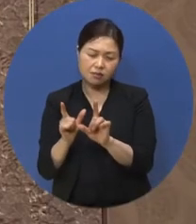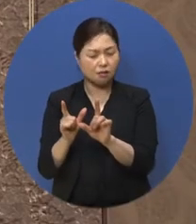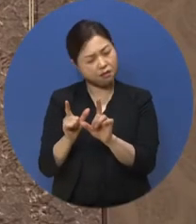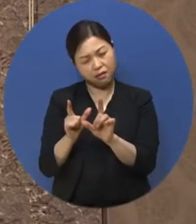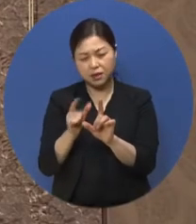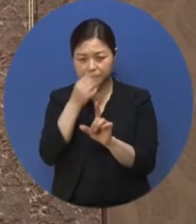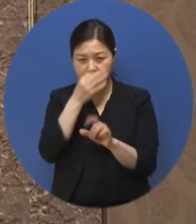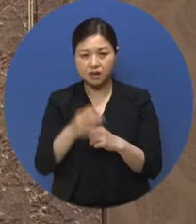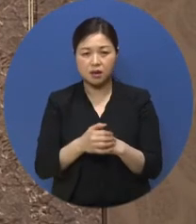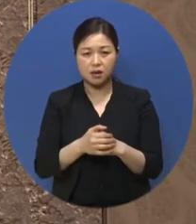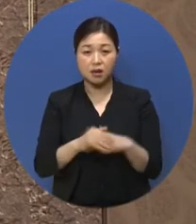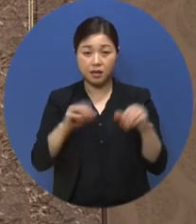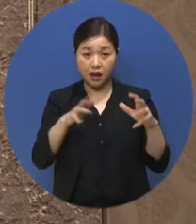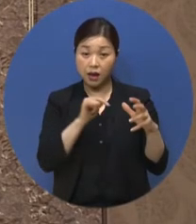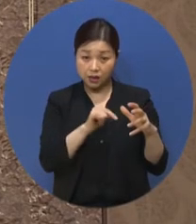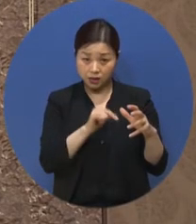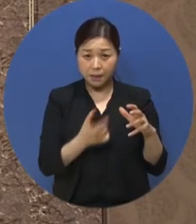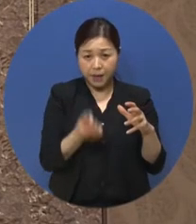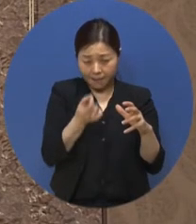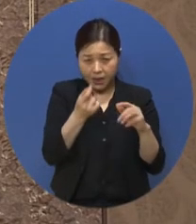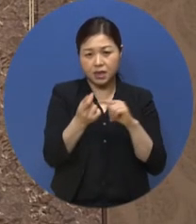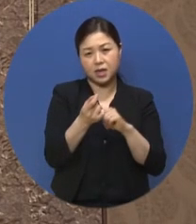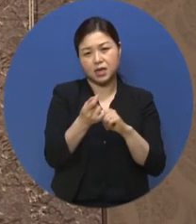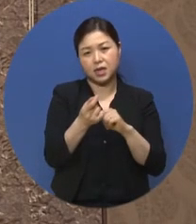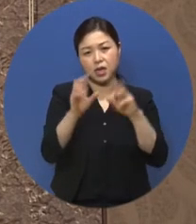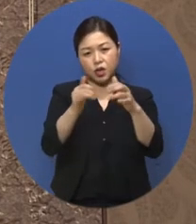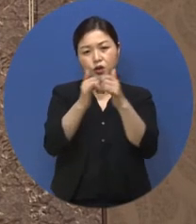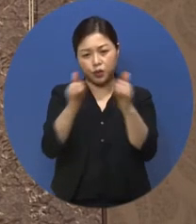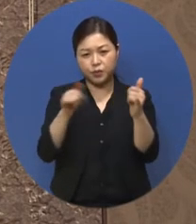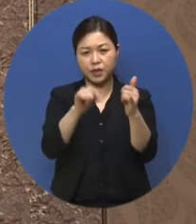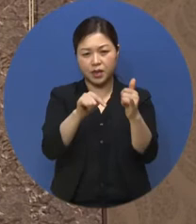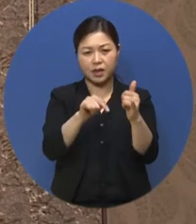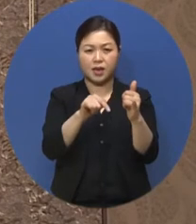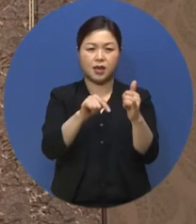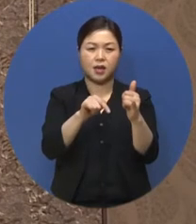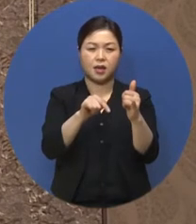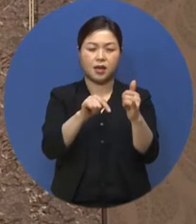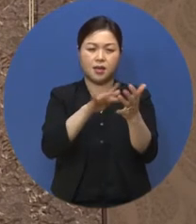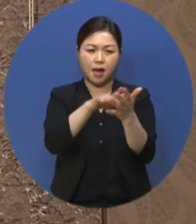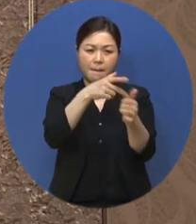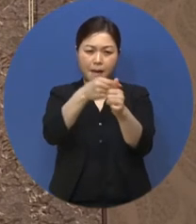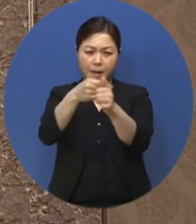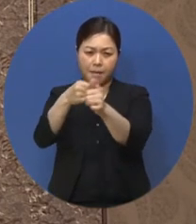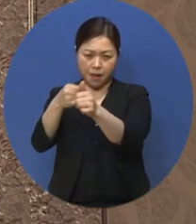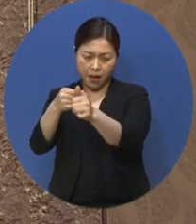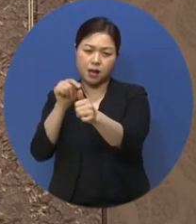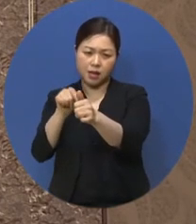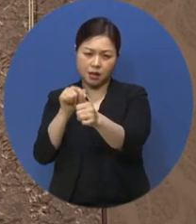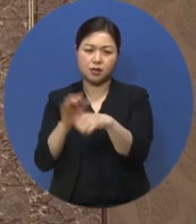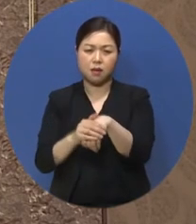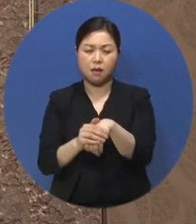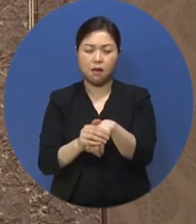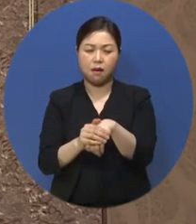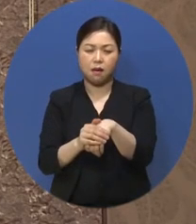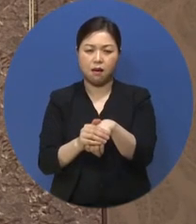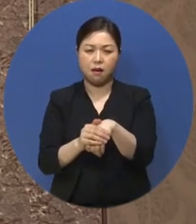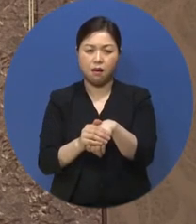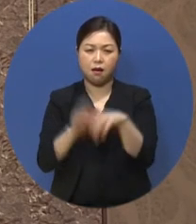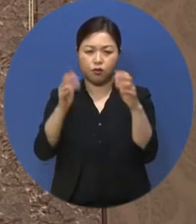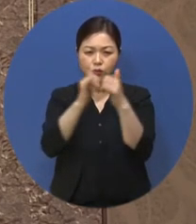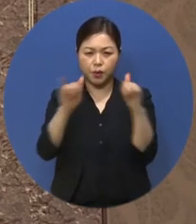남대로 빨리빨리 이제 네. 조치를 해서 네. 백신 좀 빨리 이렇게 해서 모든 국민이 네. 다 빨리 한 번, 한두